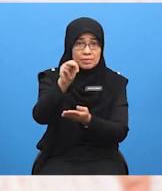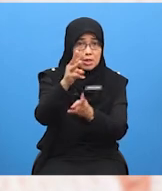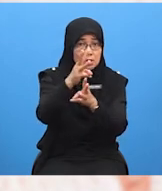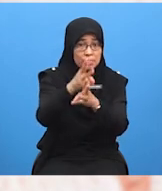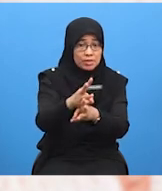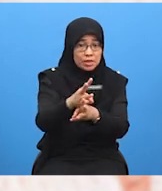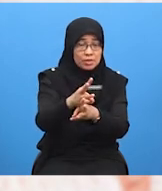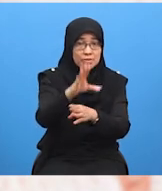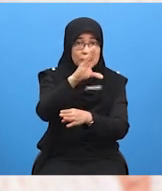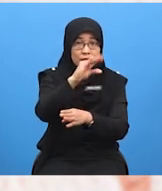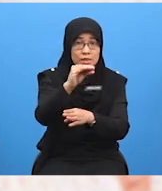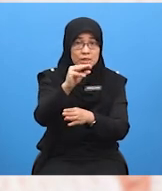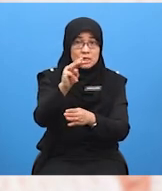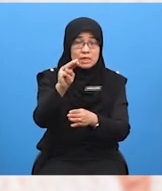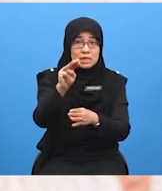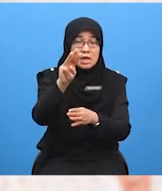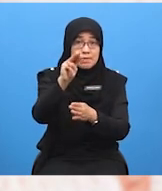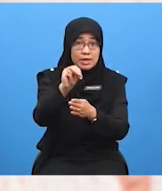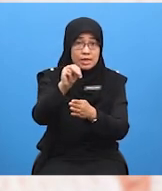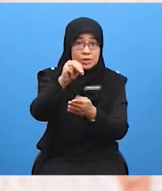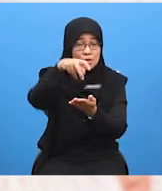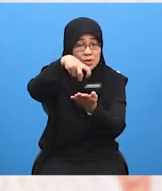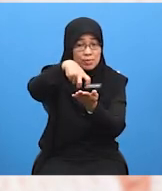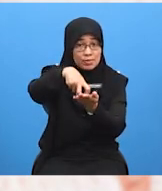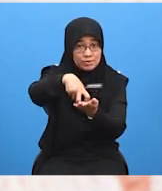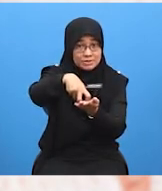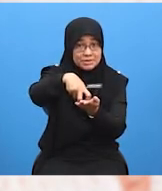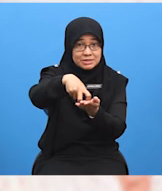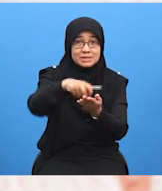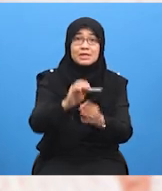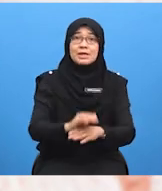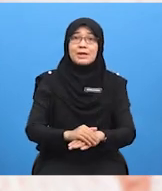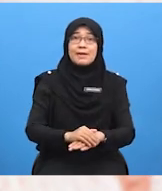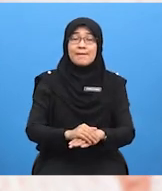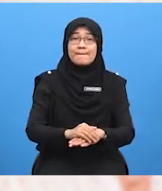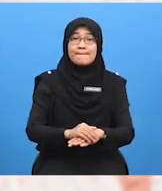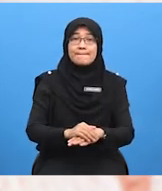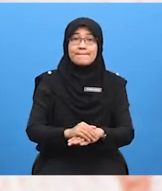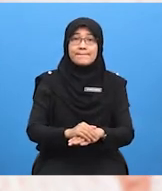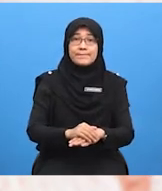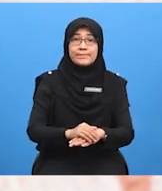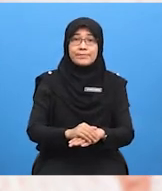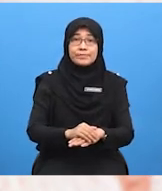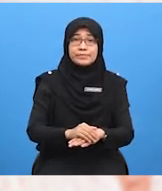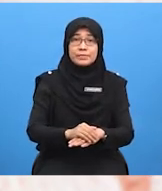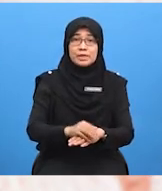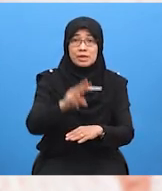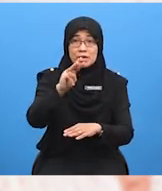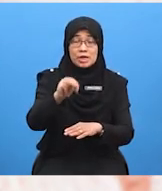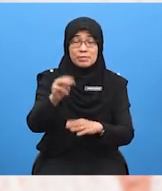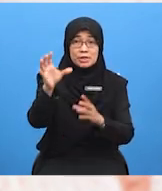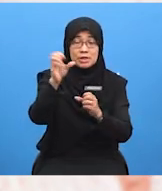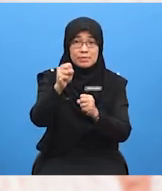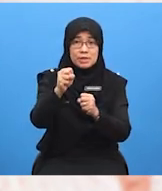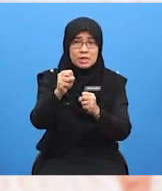pengawal dan juga pemproses mikro. Melalui pengenalpastian ini, pelajar